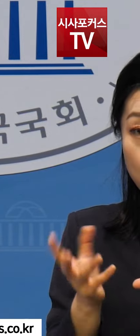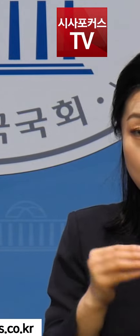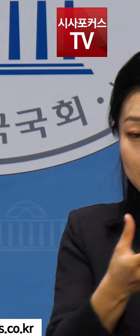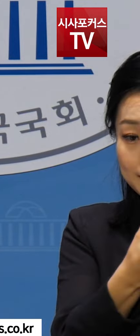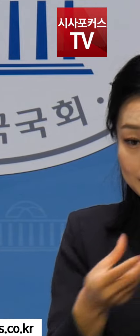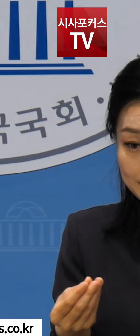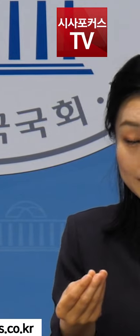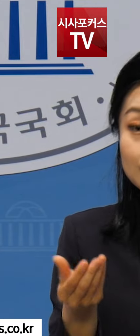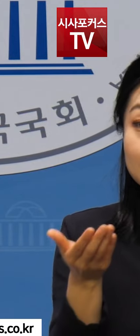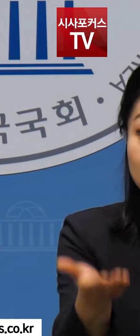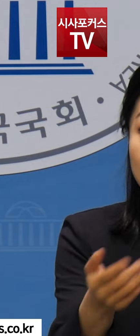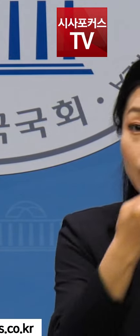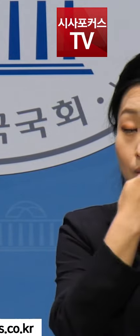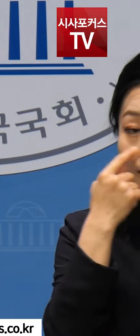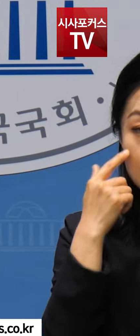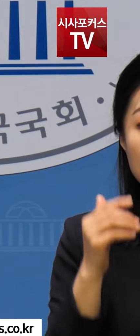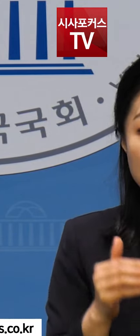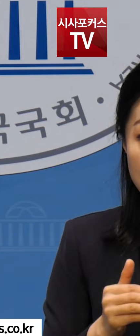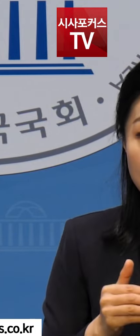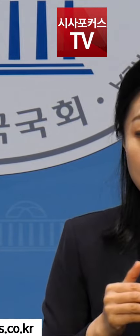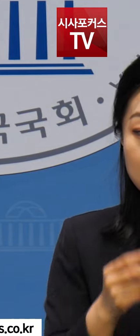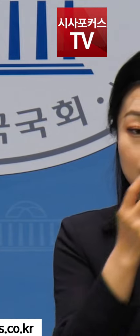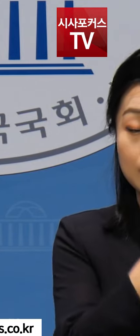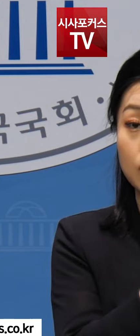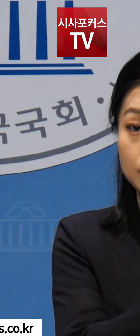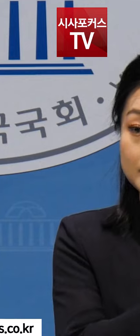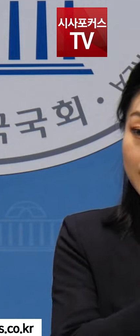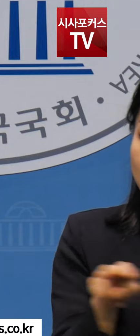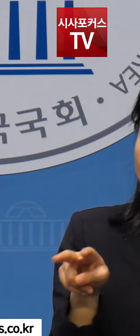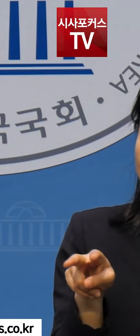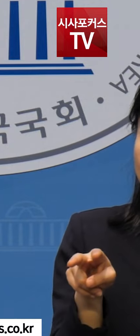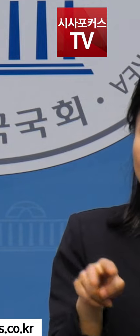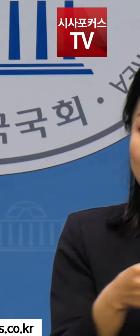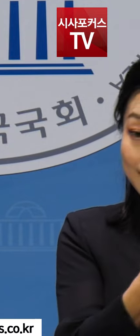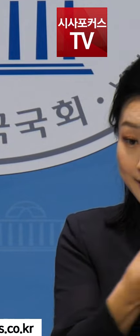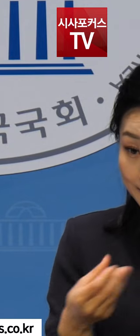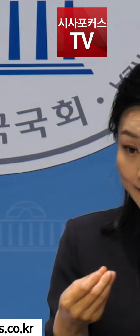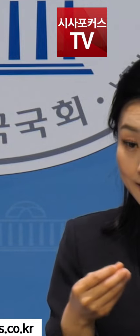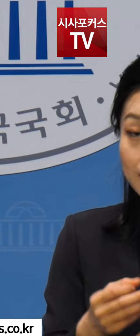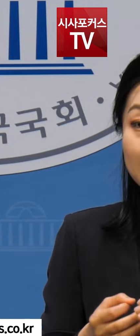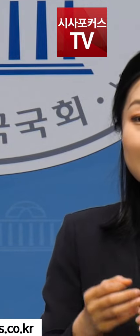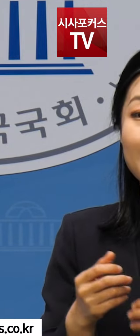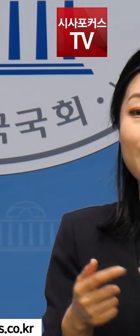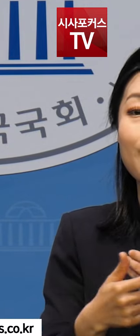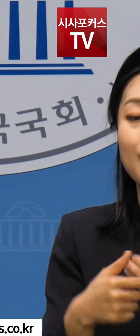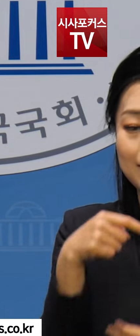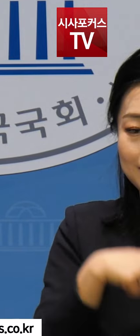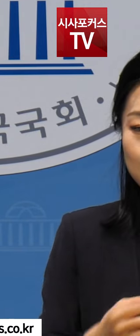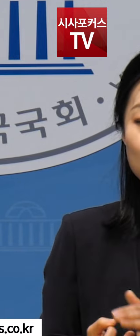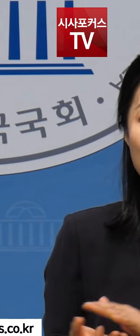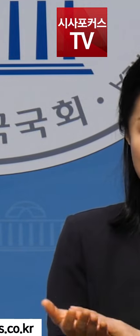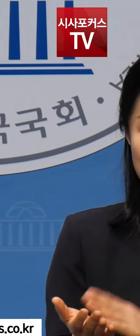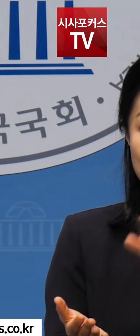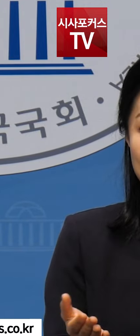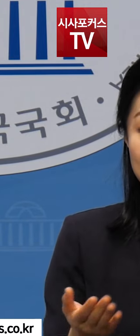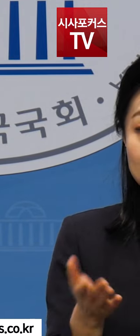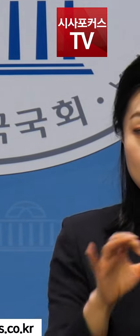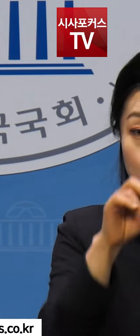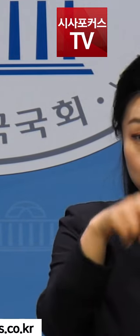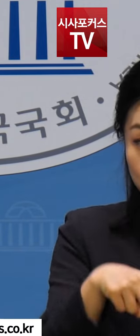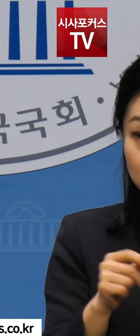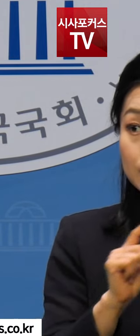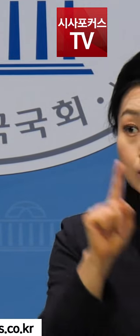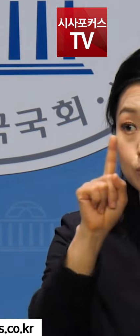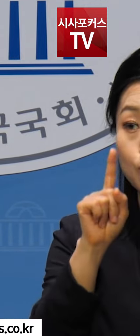준 것으로 확인이 되었으며 검찰도 이를 가리켜 대여를 빙자한 뇌물이라 해놓고 정작 유동규를